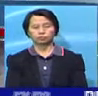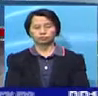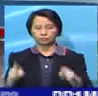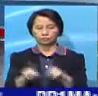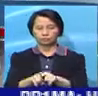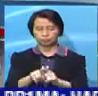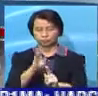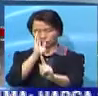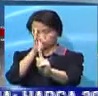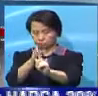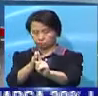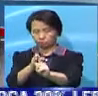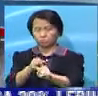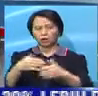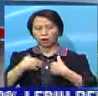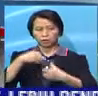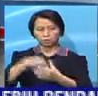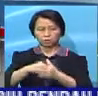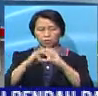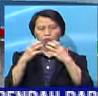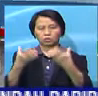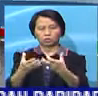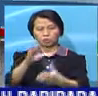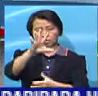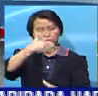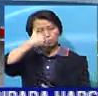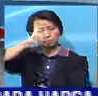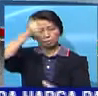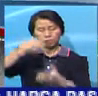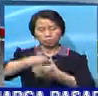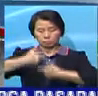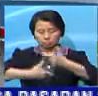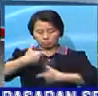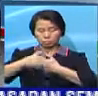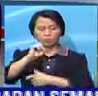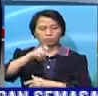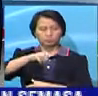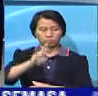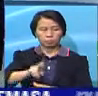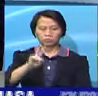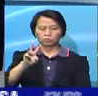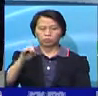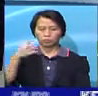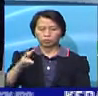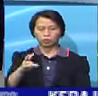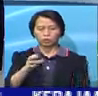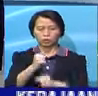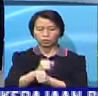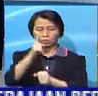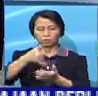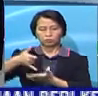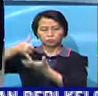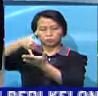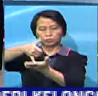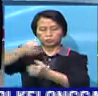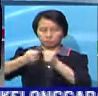turut menyasarkan sekurang-kurangnya berada dalam kelompok 5 terbaik dalam Liga Super musim 2017 dan memperoleh satu piala